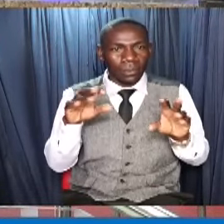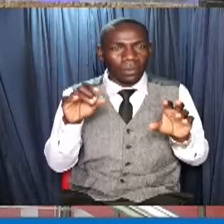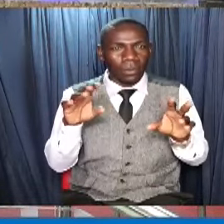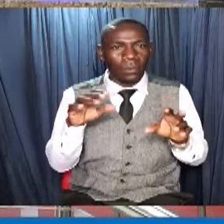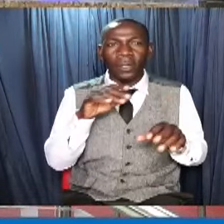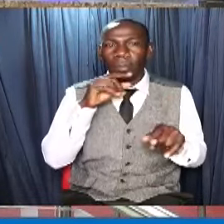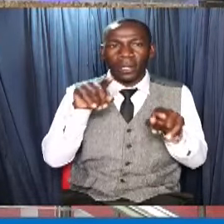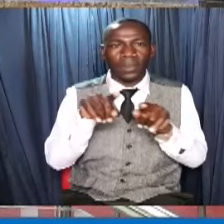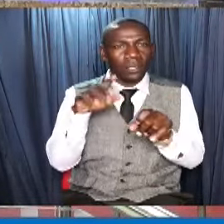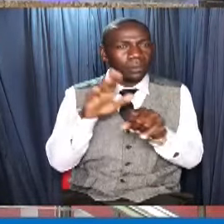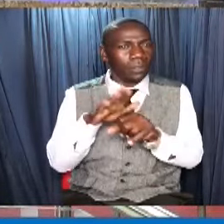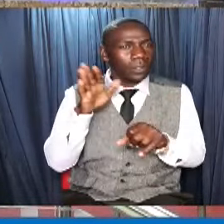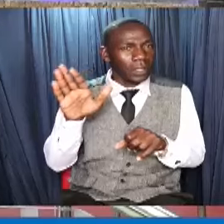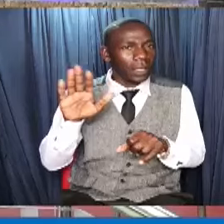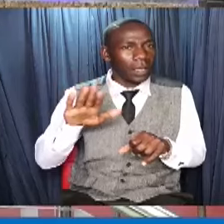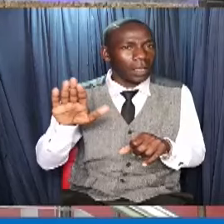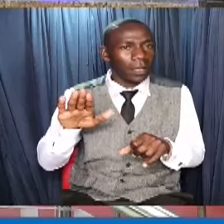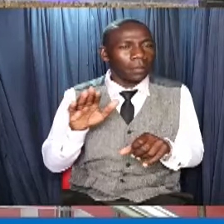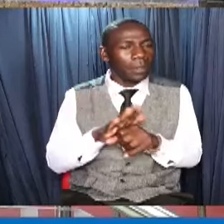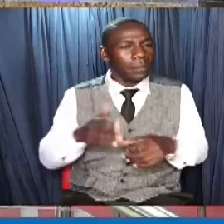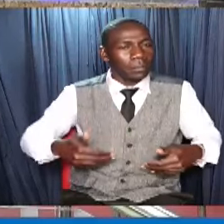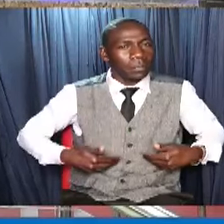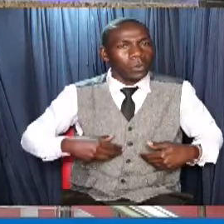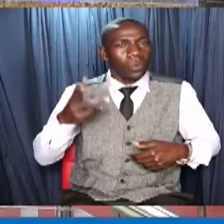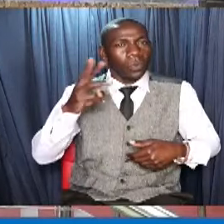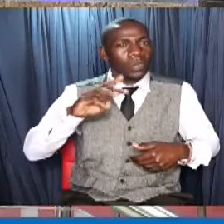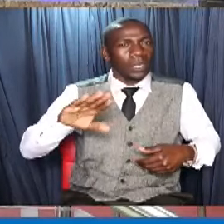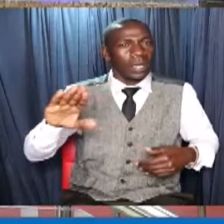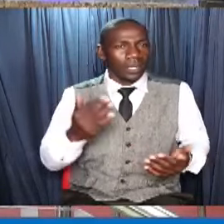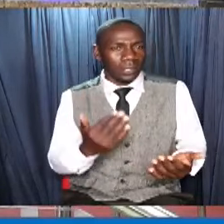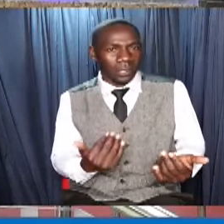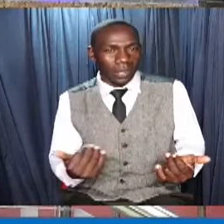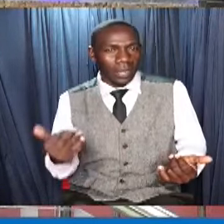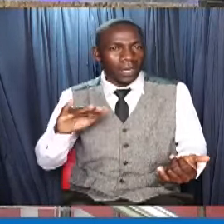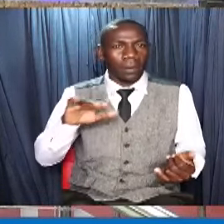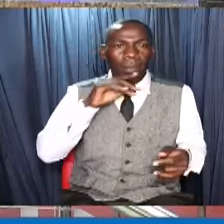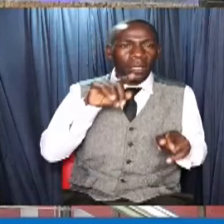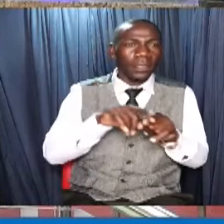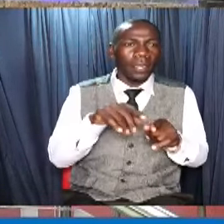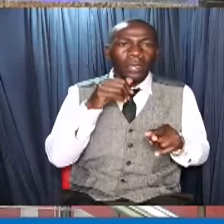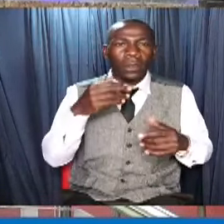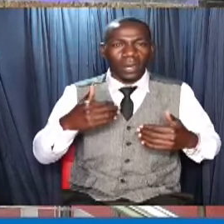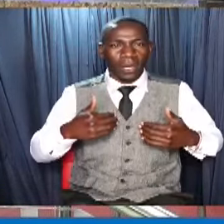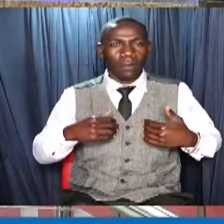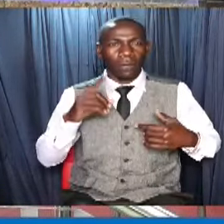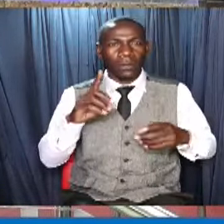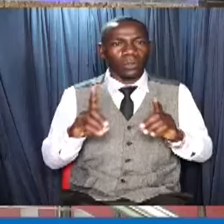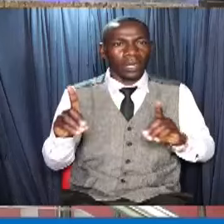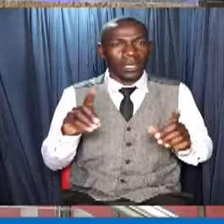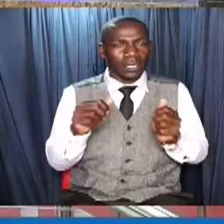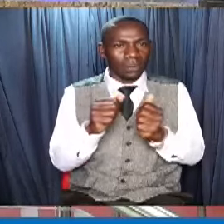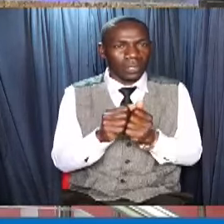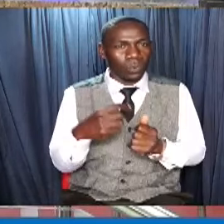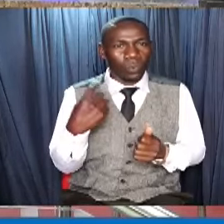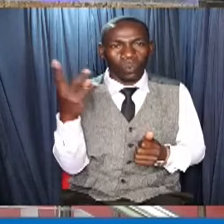ndugu zake. And so many young people there were his brothers. Ni watoto wake. And her children. Hajapata wa kucheza naye yuko peke yake. She had not got